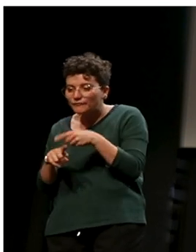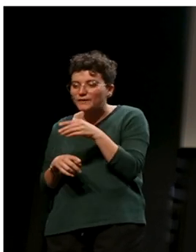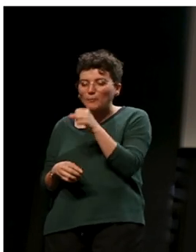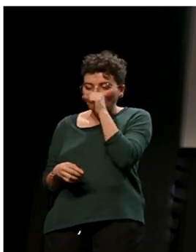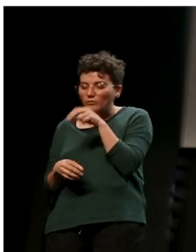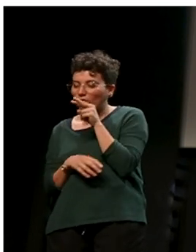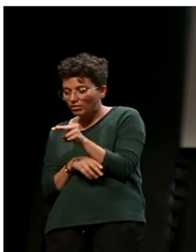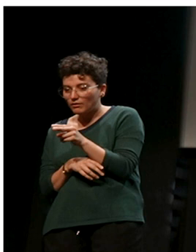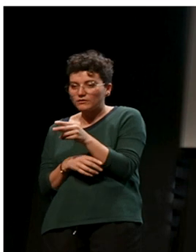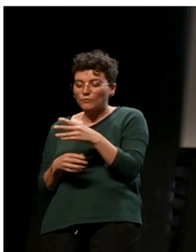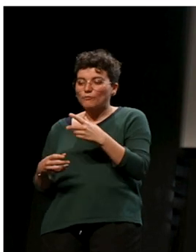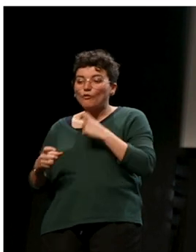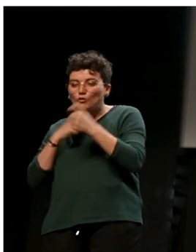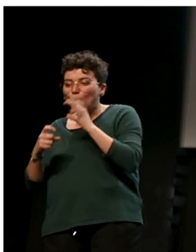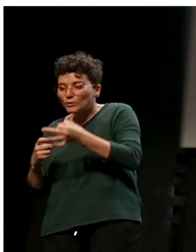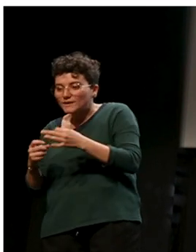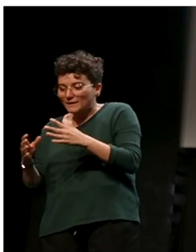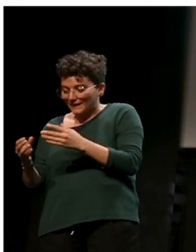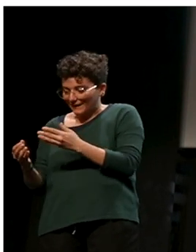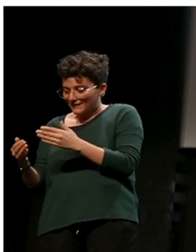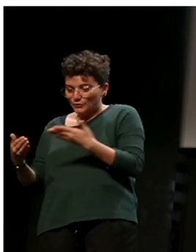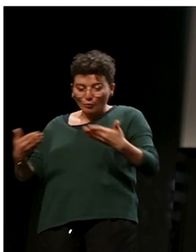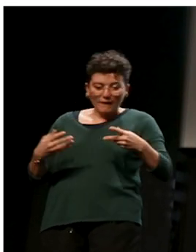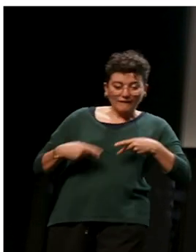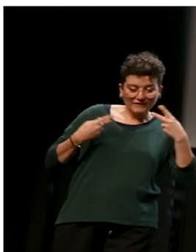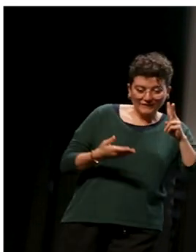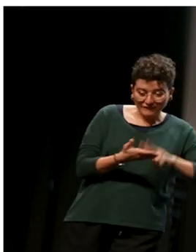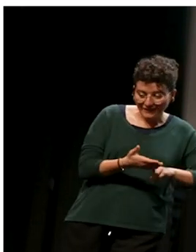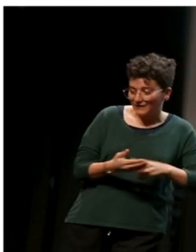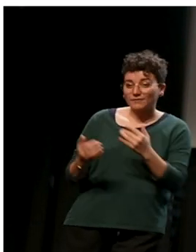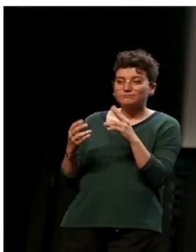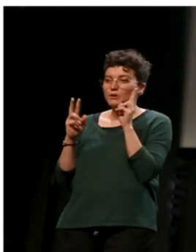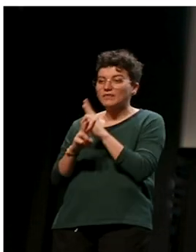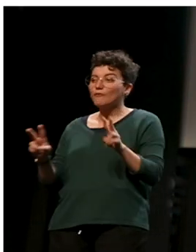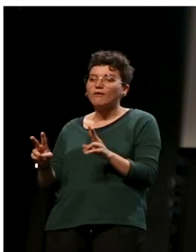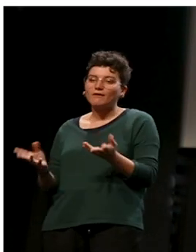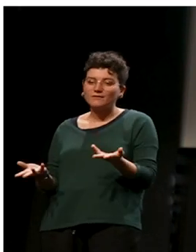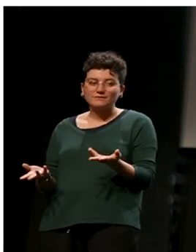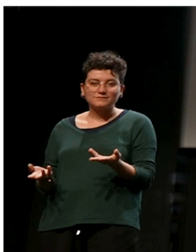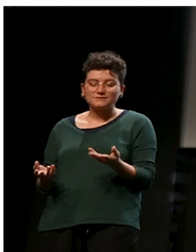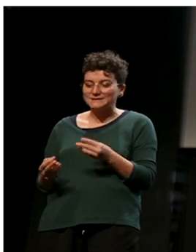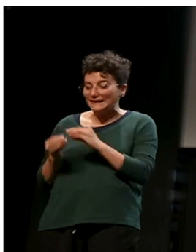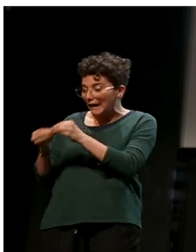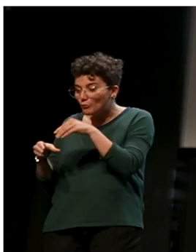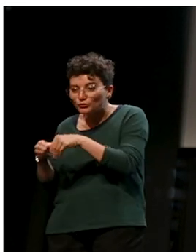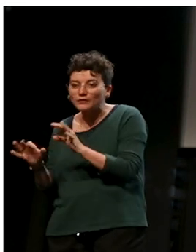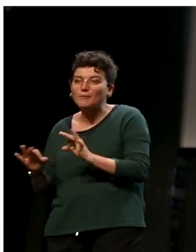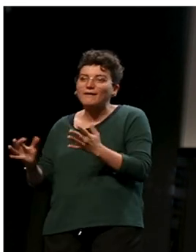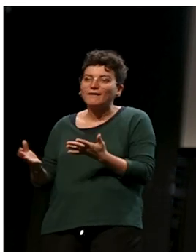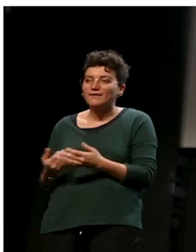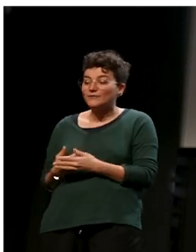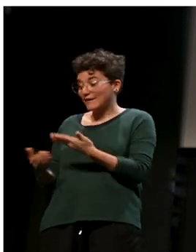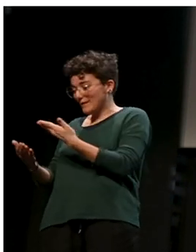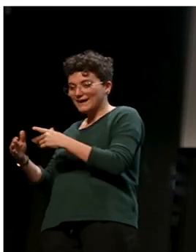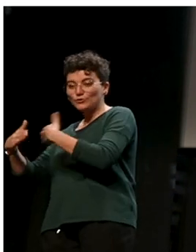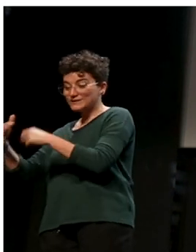et c'est pas l'amour. Voilà. Midjourney, c'est pareil. Non, mais je suis désolé de cette comparaison, mais je la trouve